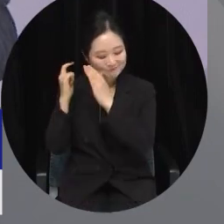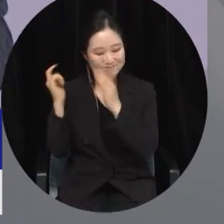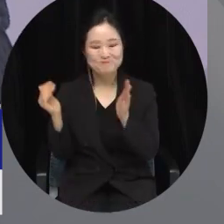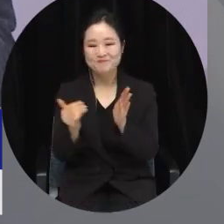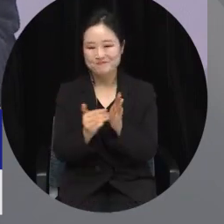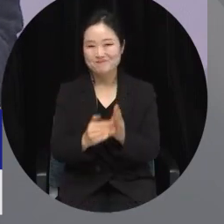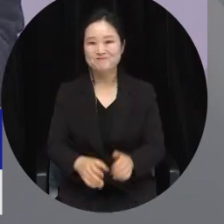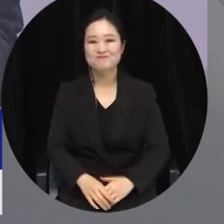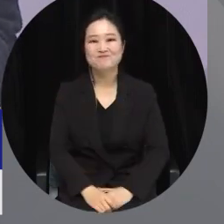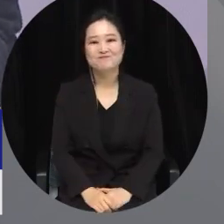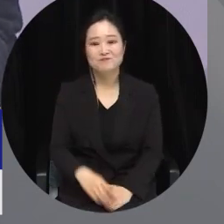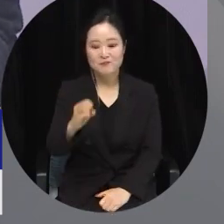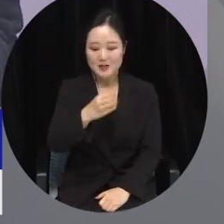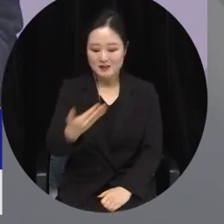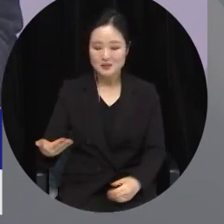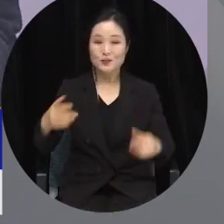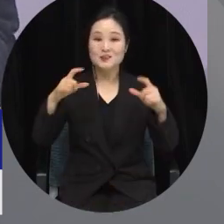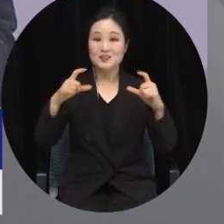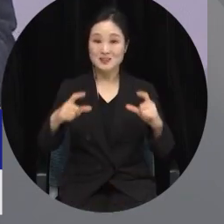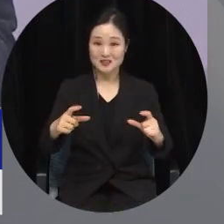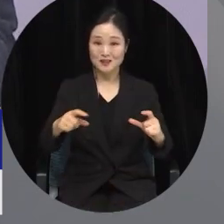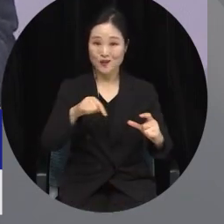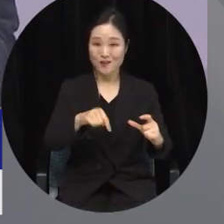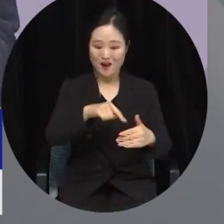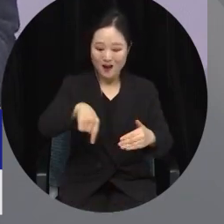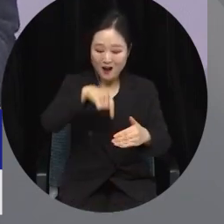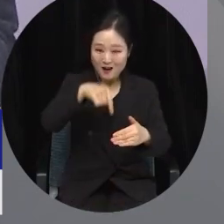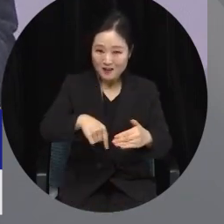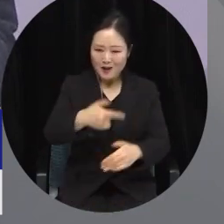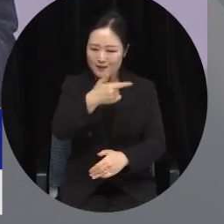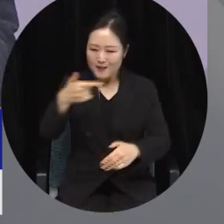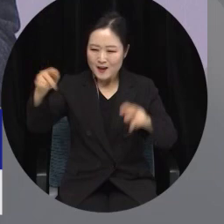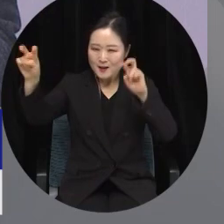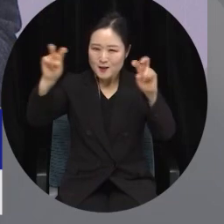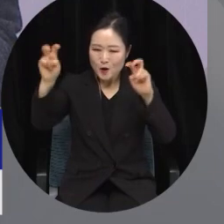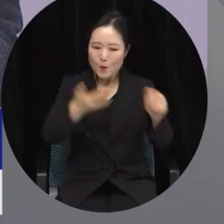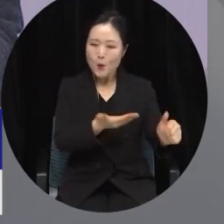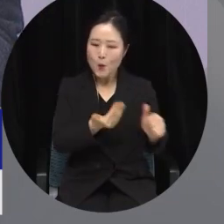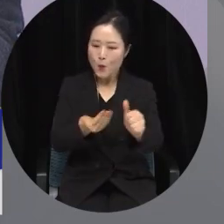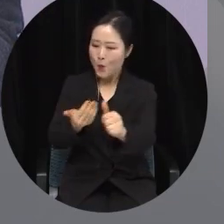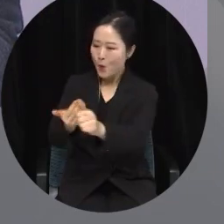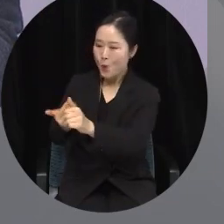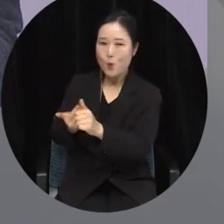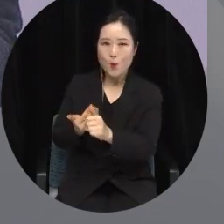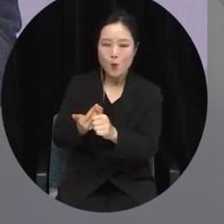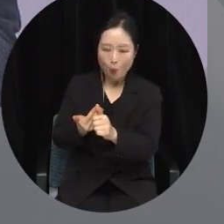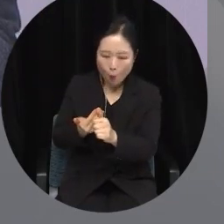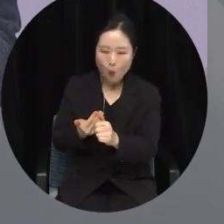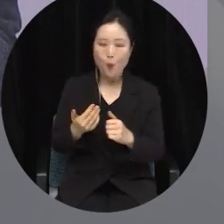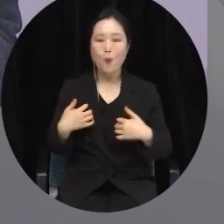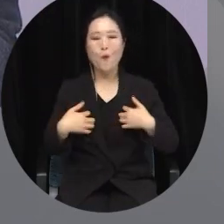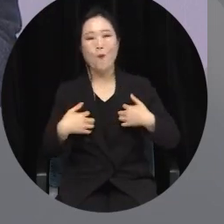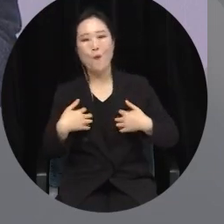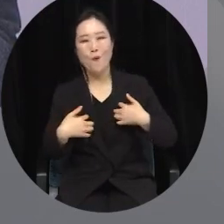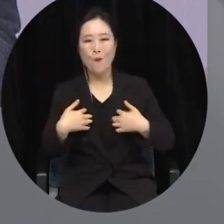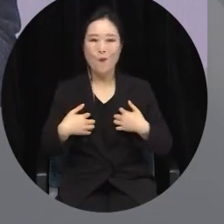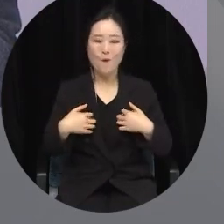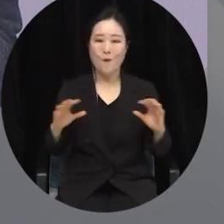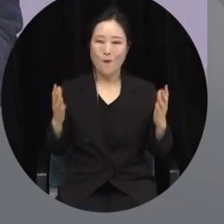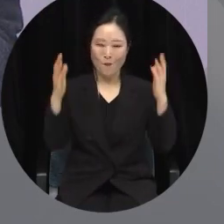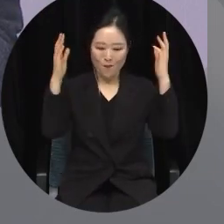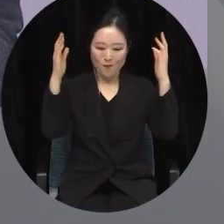우리 지역에 대기업 기업을 유치하겠다라는 점은 참으로 반갑기 짝이 없습니다.